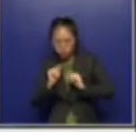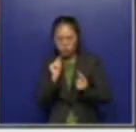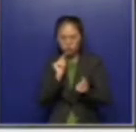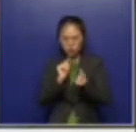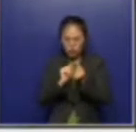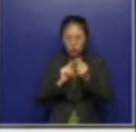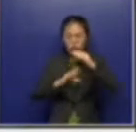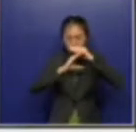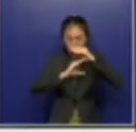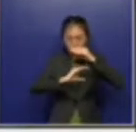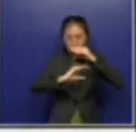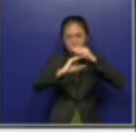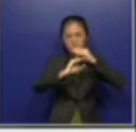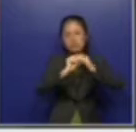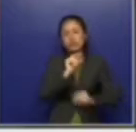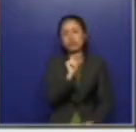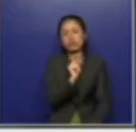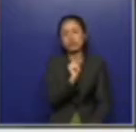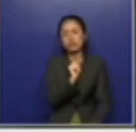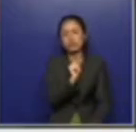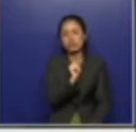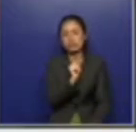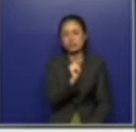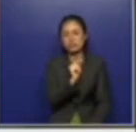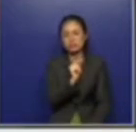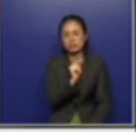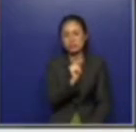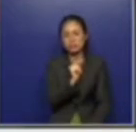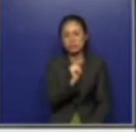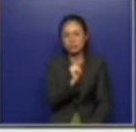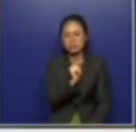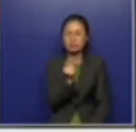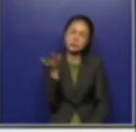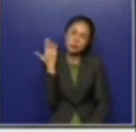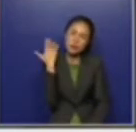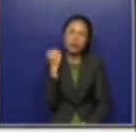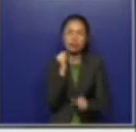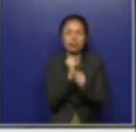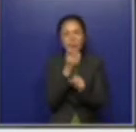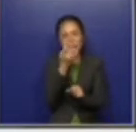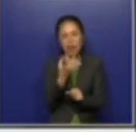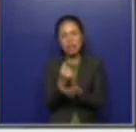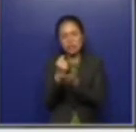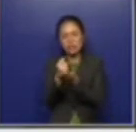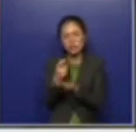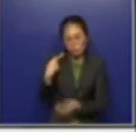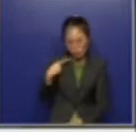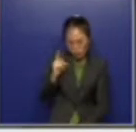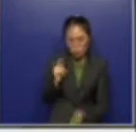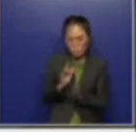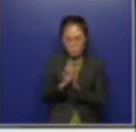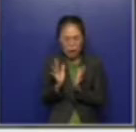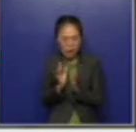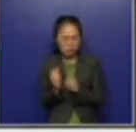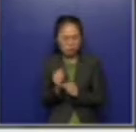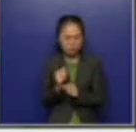สทช.หรือกรมไปรษณีย์โทรเลขเดิมเนี่ยท่านได้ทำอะไรที่เป็นประโยชน์ต่อประเทศชาติมากน้อยขนาดไห